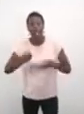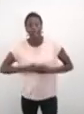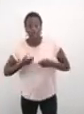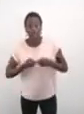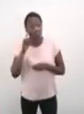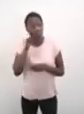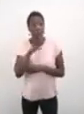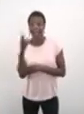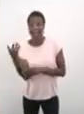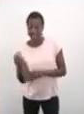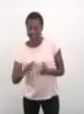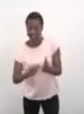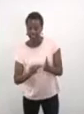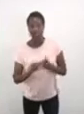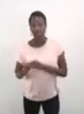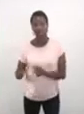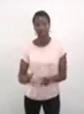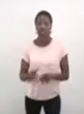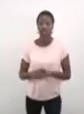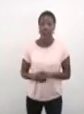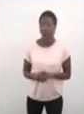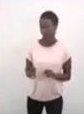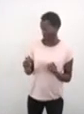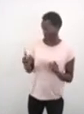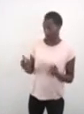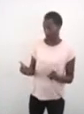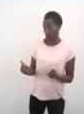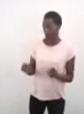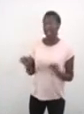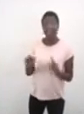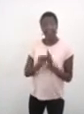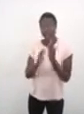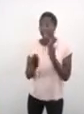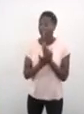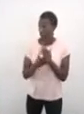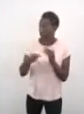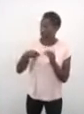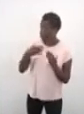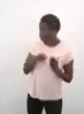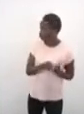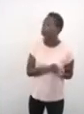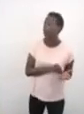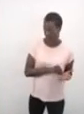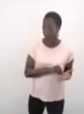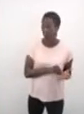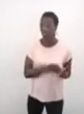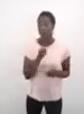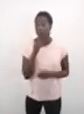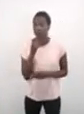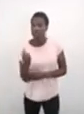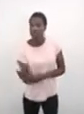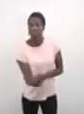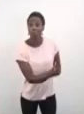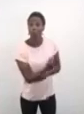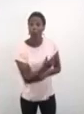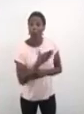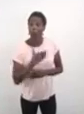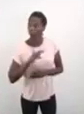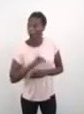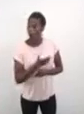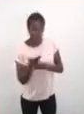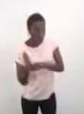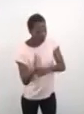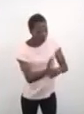qui arrivent tardivement. Je n'exclus pas de les étudier et de les proposer à nos partenaires pour une évolution future. Nous le